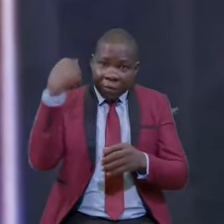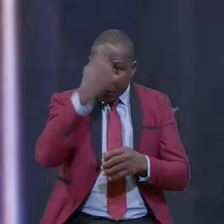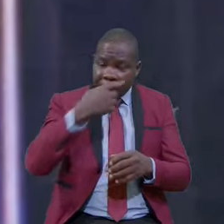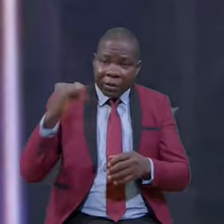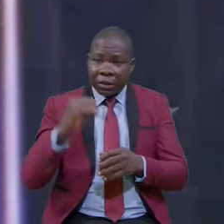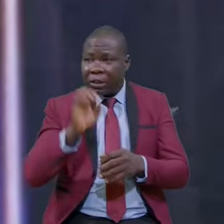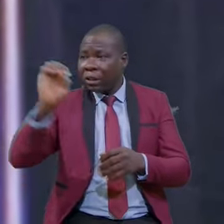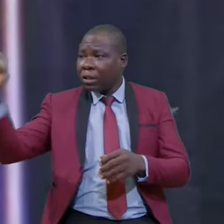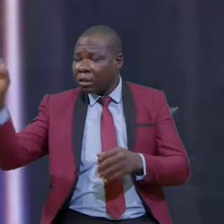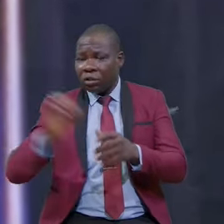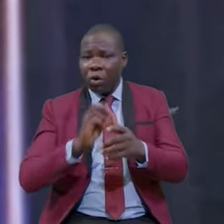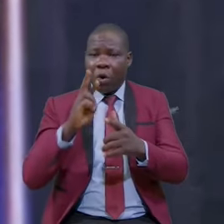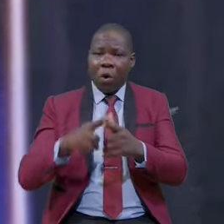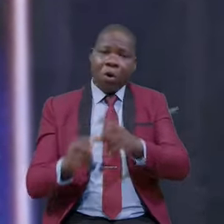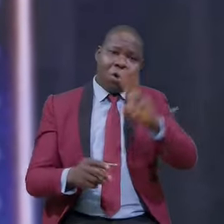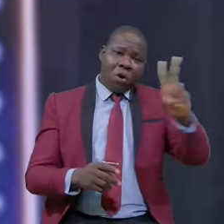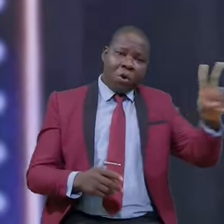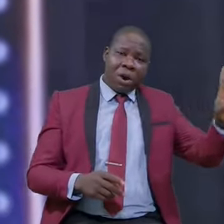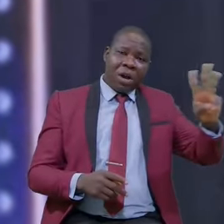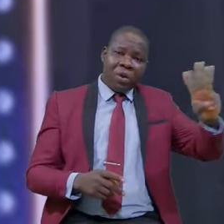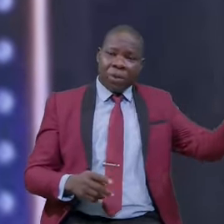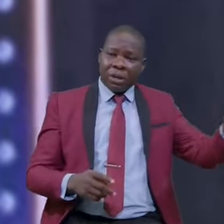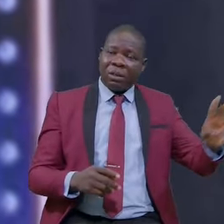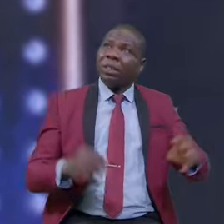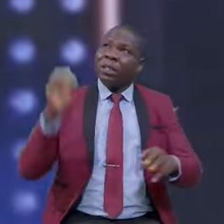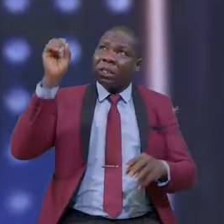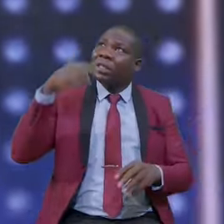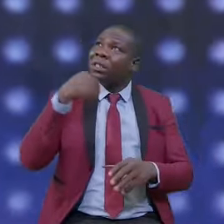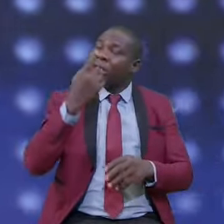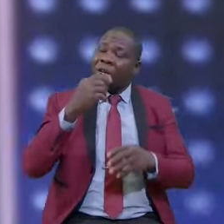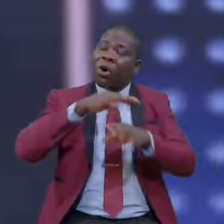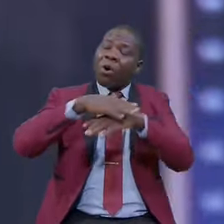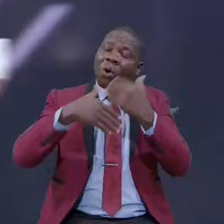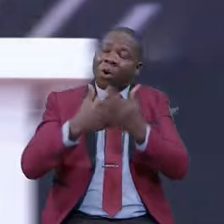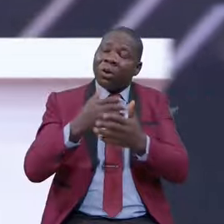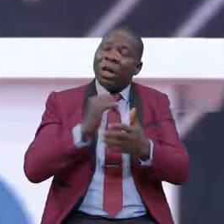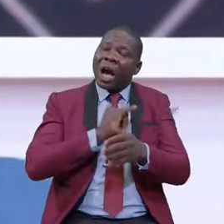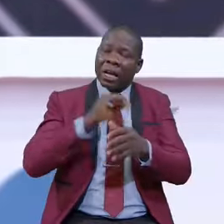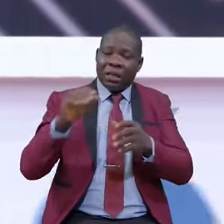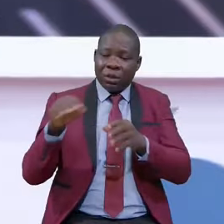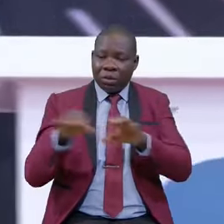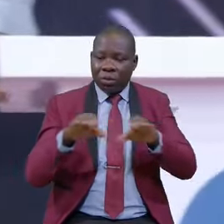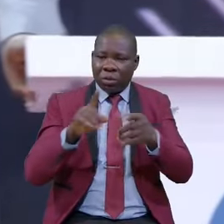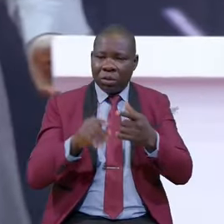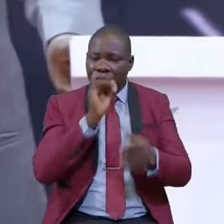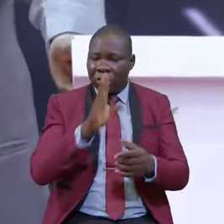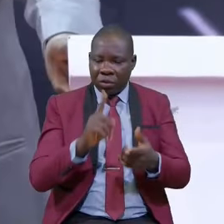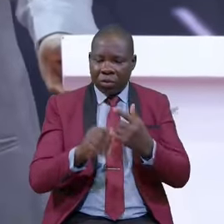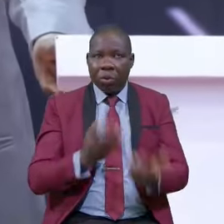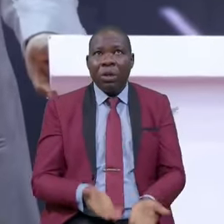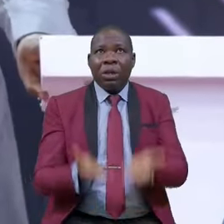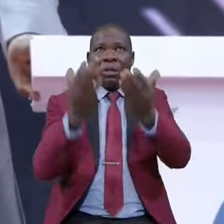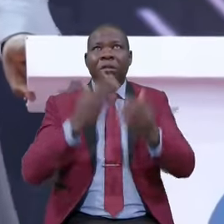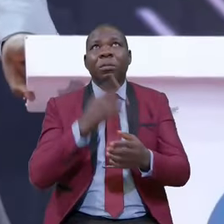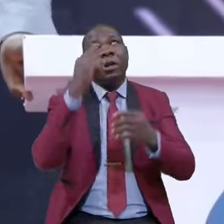tout avait environné. Cependant, je lève ma voix vers le Dieu des cieux. Je m'étais égaré, j'ai abandonné la voie